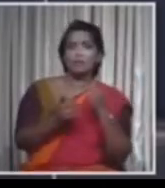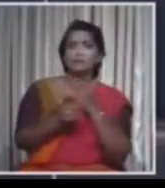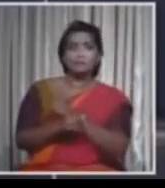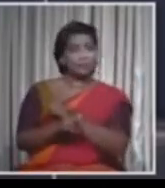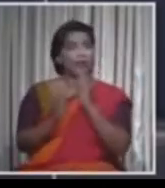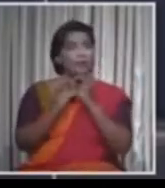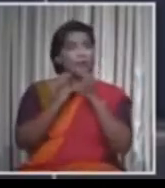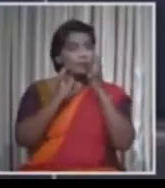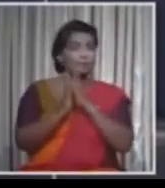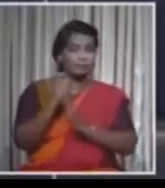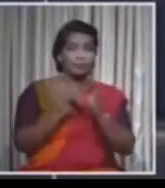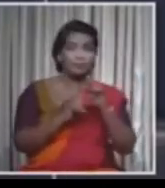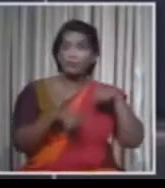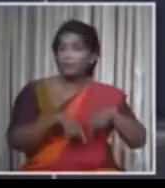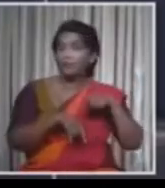එතුමා කියනවා